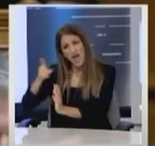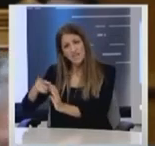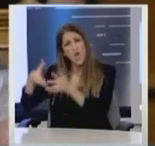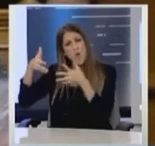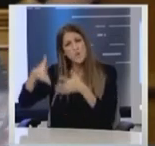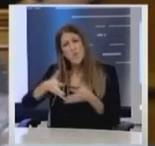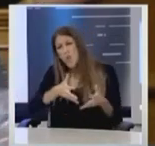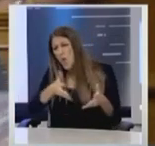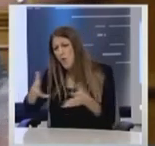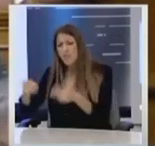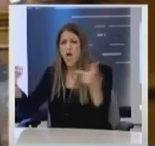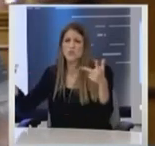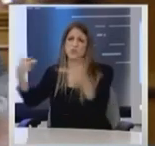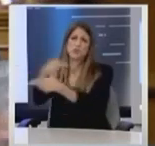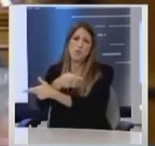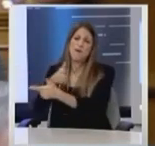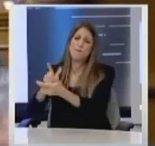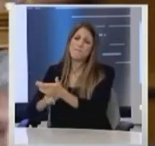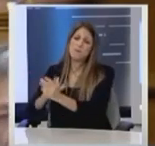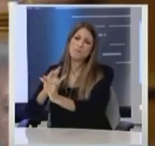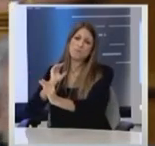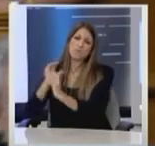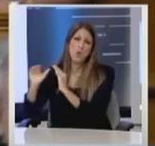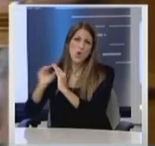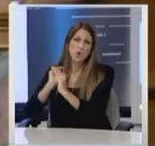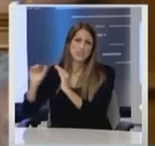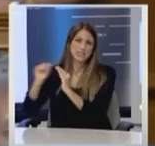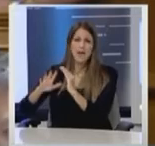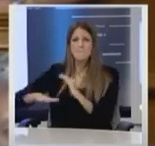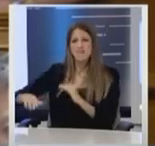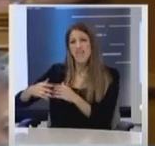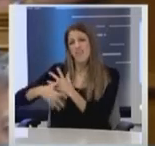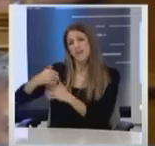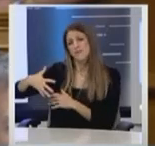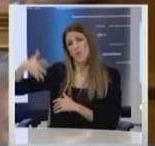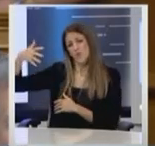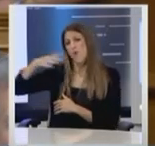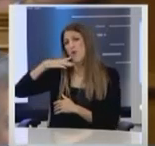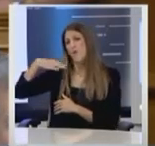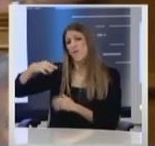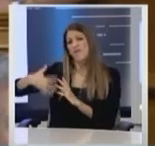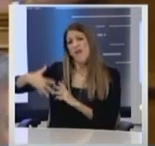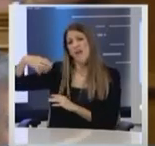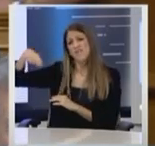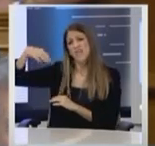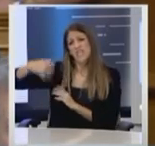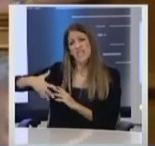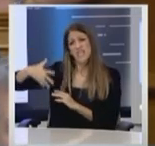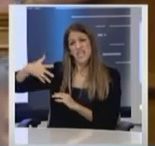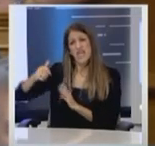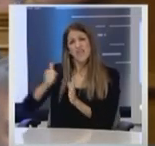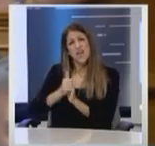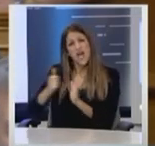η δραματική συμπεριφορά την οποία υφίσταται στα 15, σε αυτή την ευαίσθητη ηλικία των 15 και 16